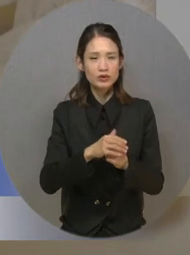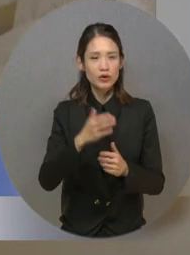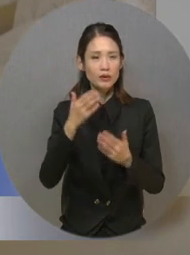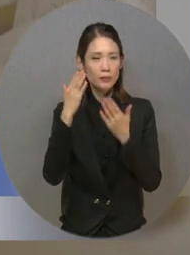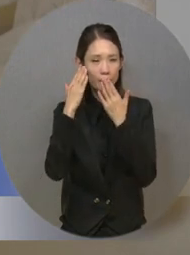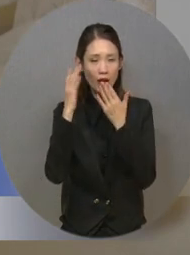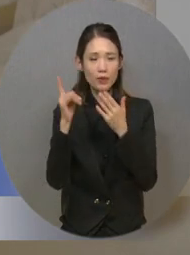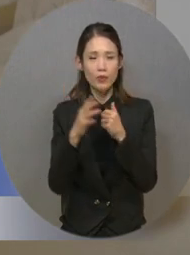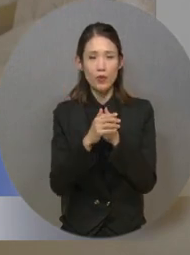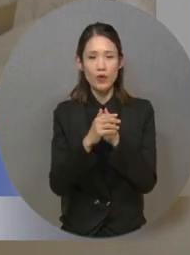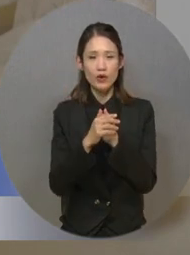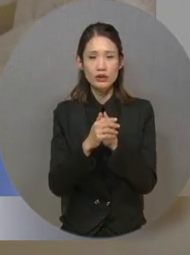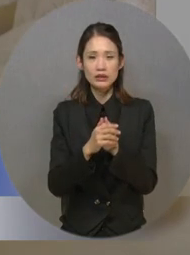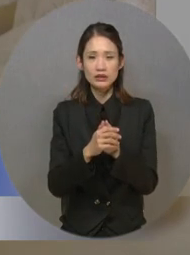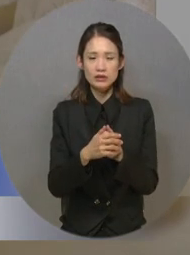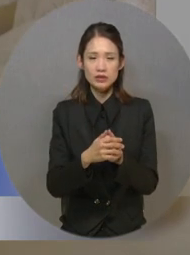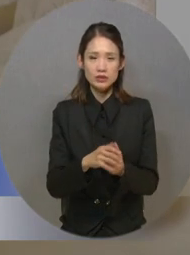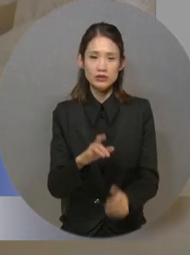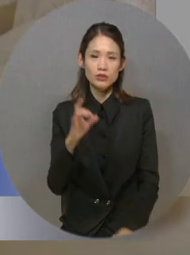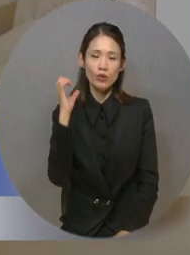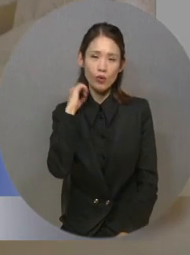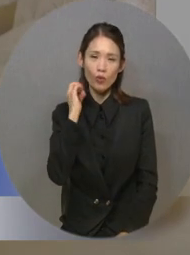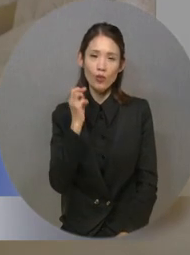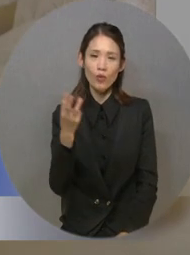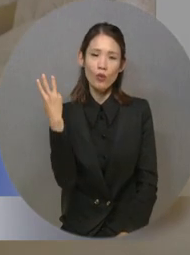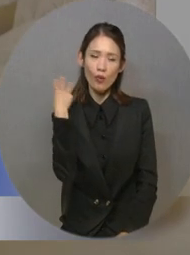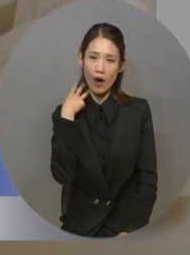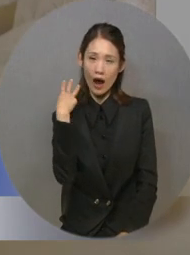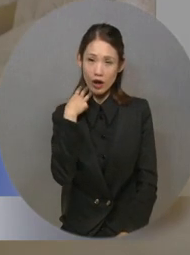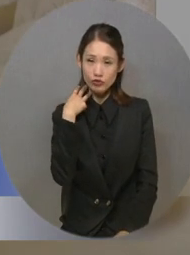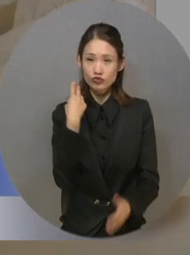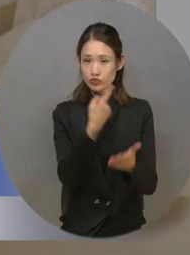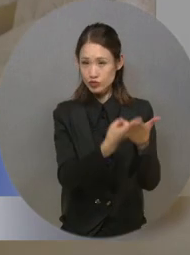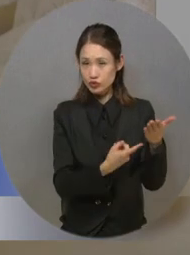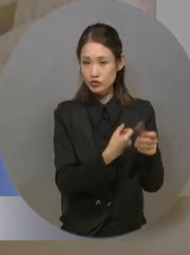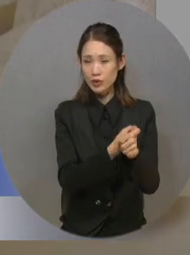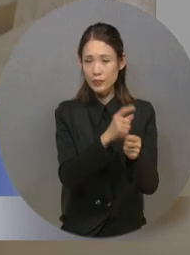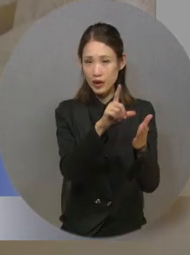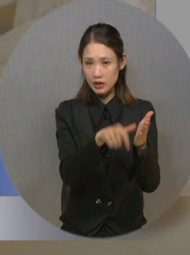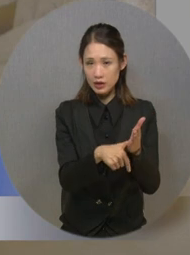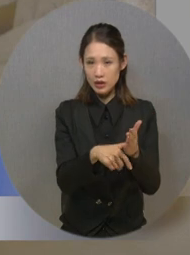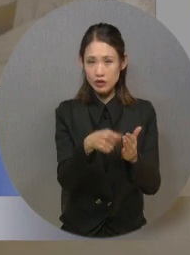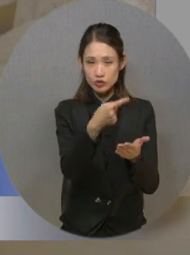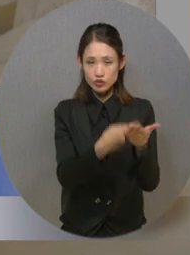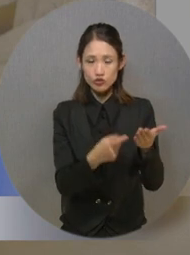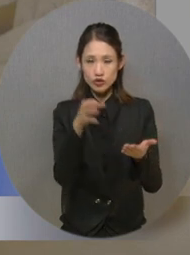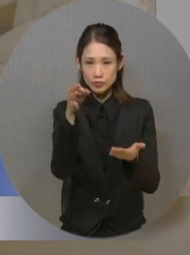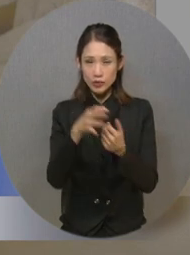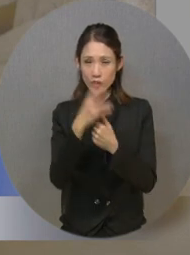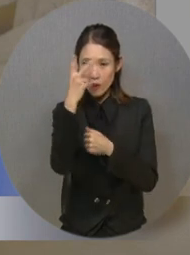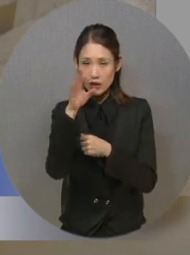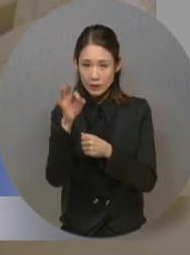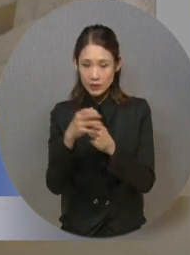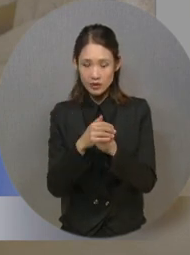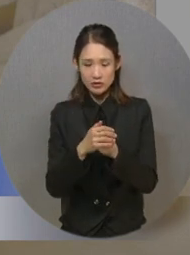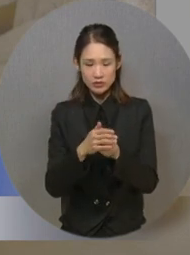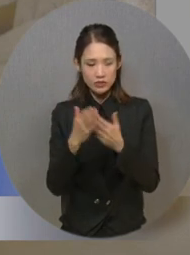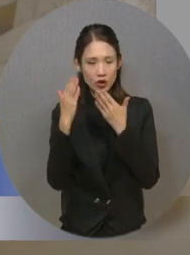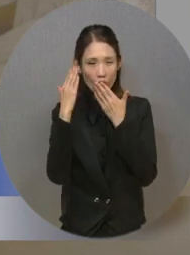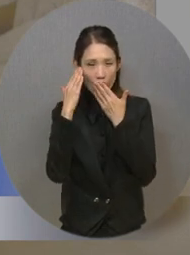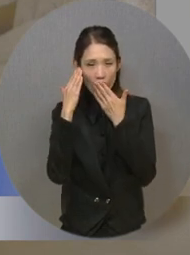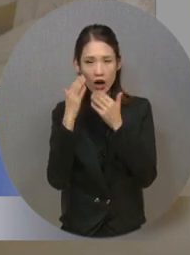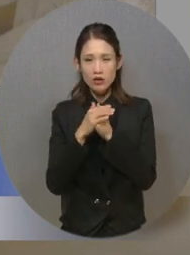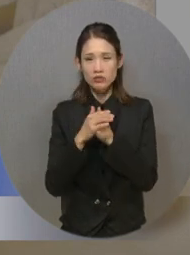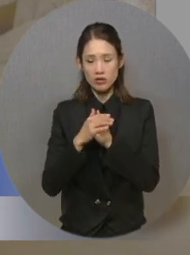인공 와우 수술로 소리를 들을 수 있으나 이 수술비와 인공 와우의 관리 비용 등이 청각장애인에게 상당한